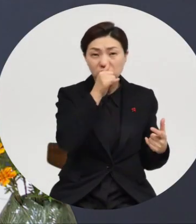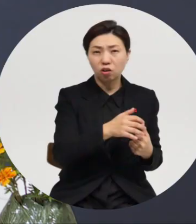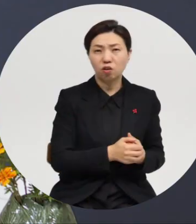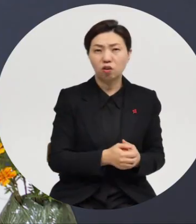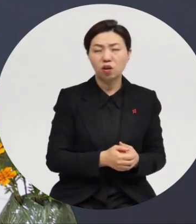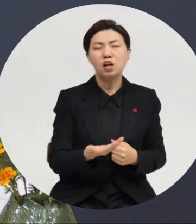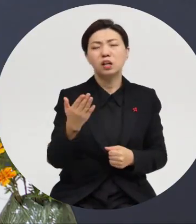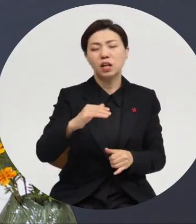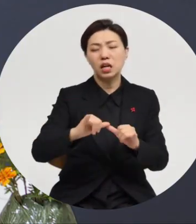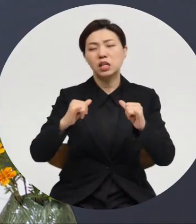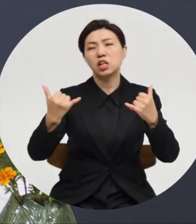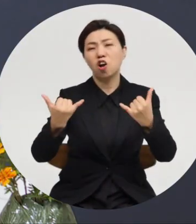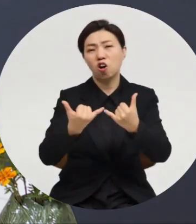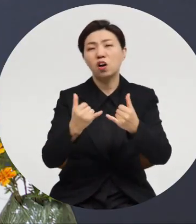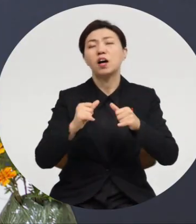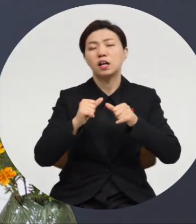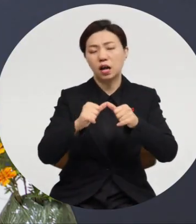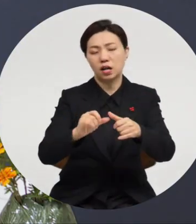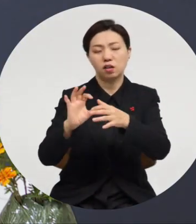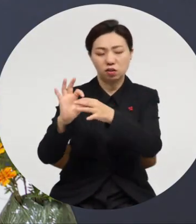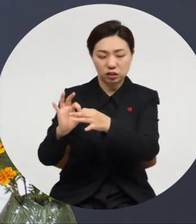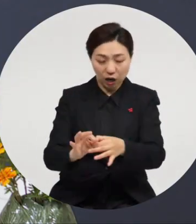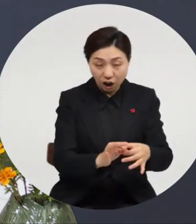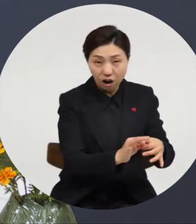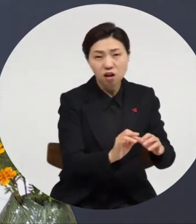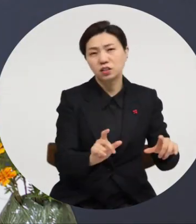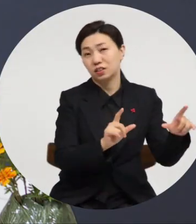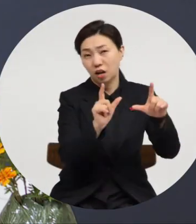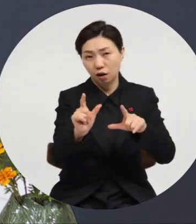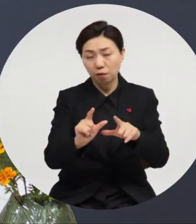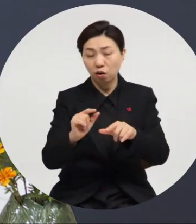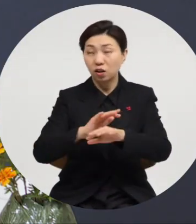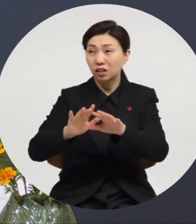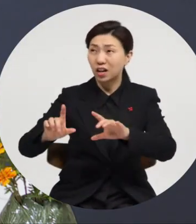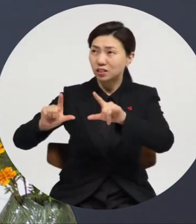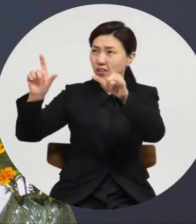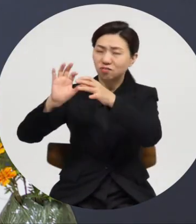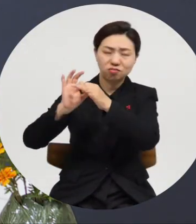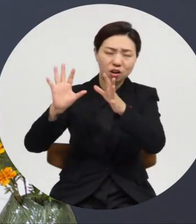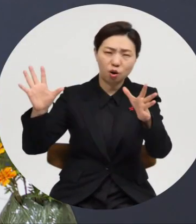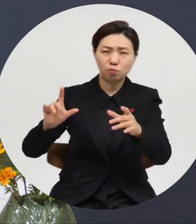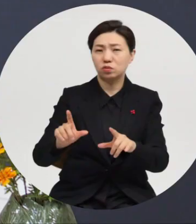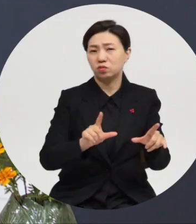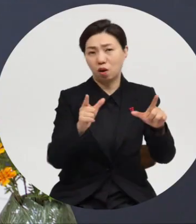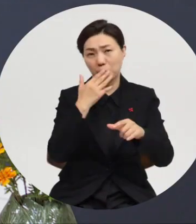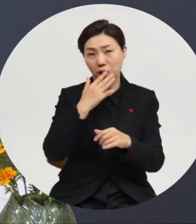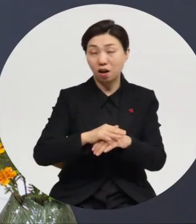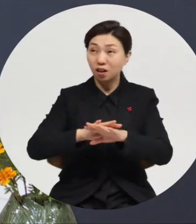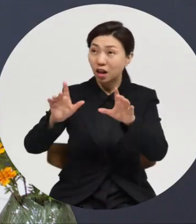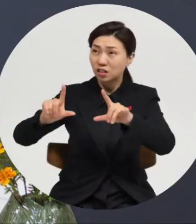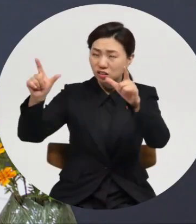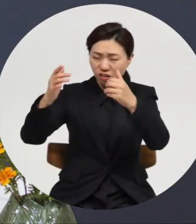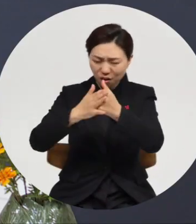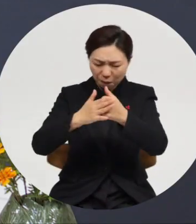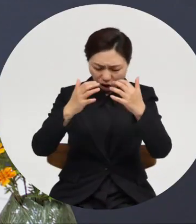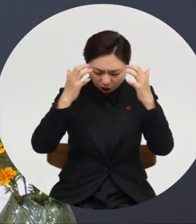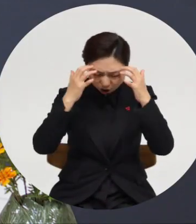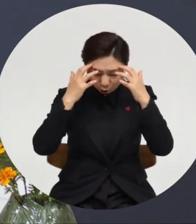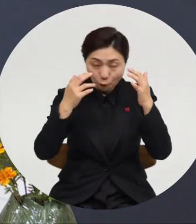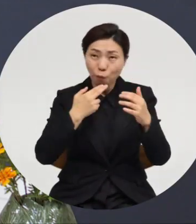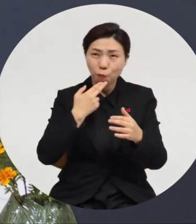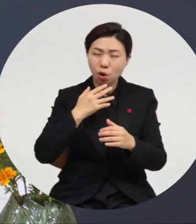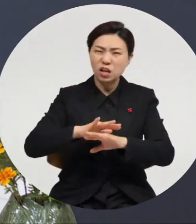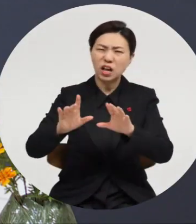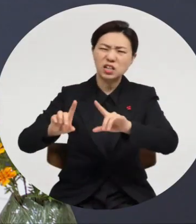이 말이야. 그러니까 인연을 따라서 삶은 날씨에 구애받지 않는다. 날씨로부터 자유롭다. 날씨